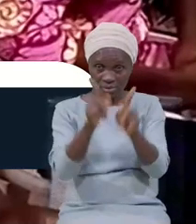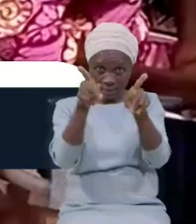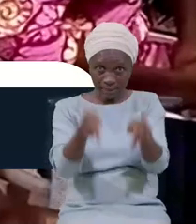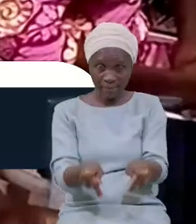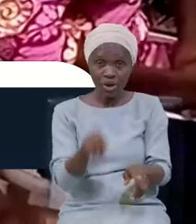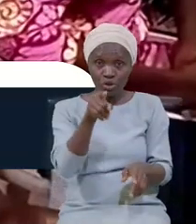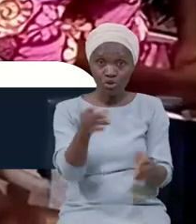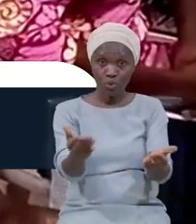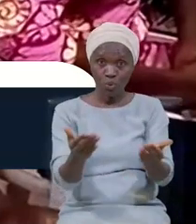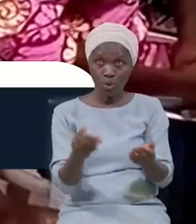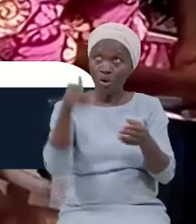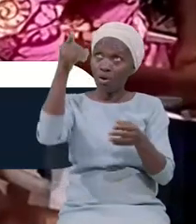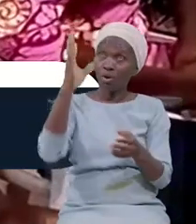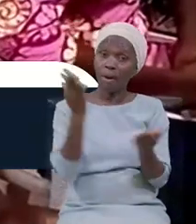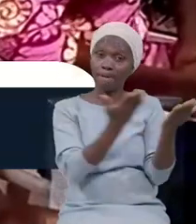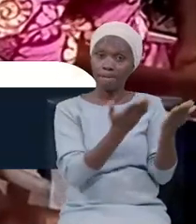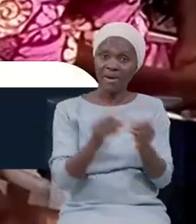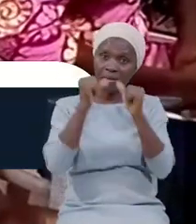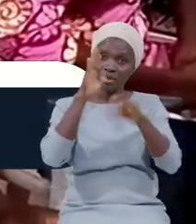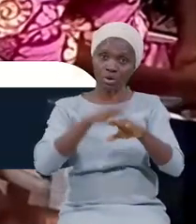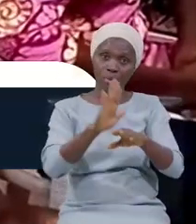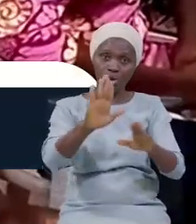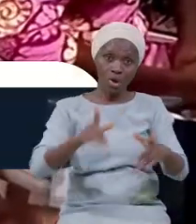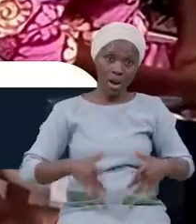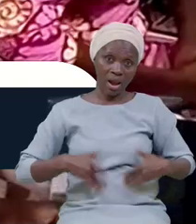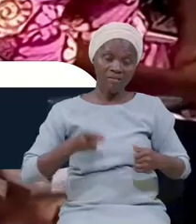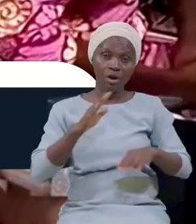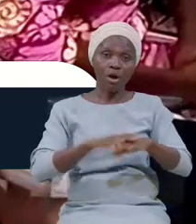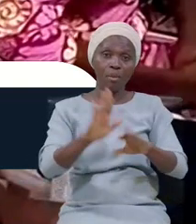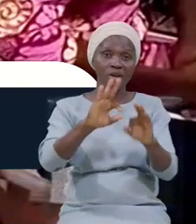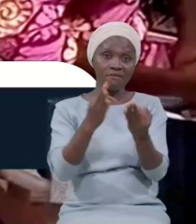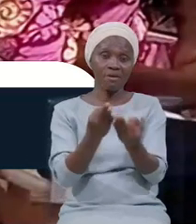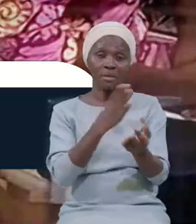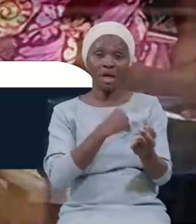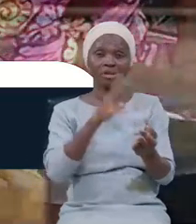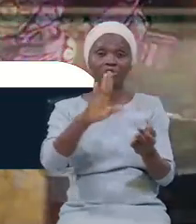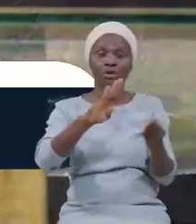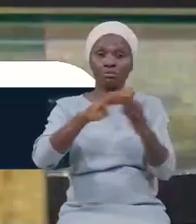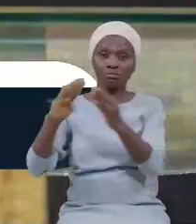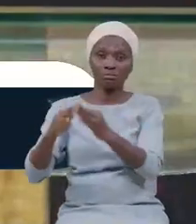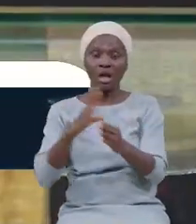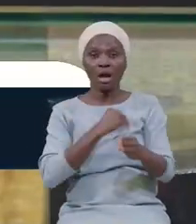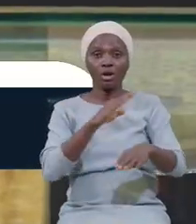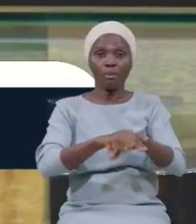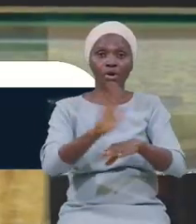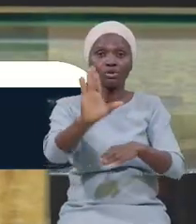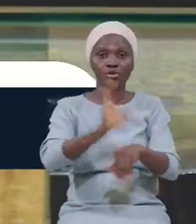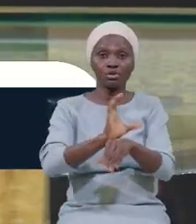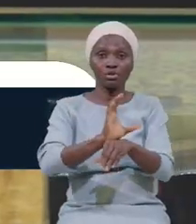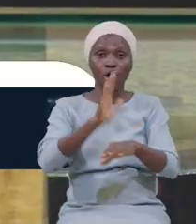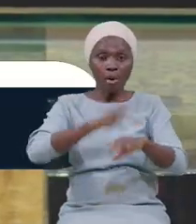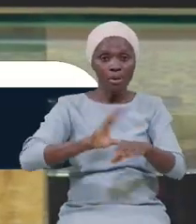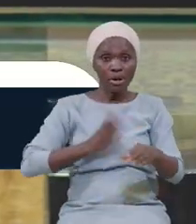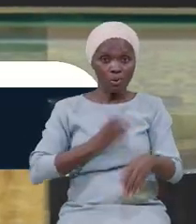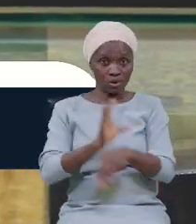bénédiction sur votre vie, sur votre famille, sur votre communauté locale, sur votre église, sur notre église